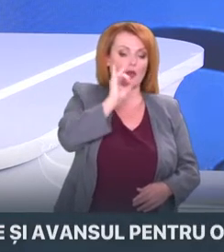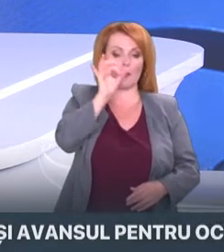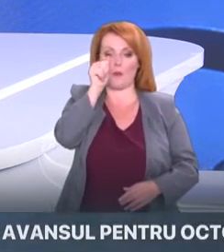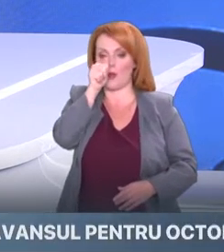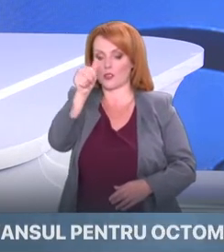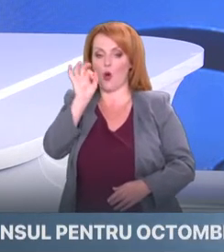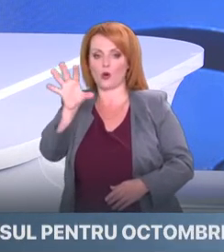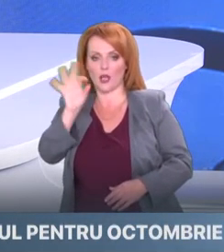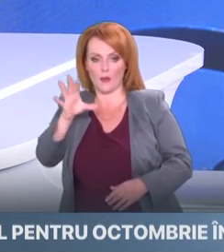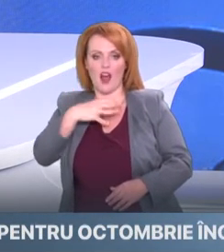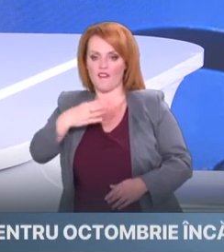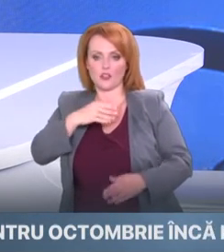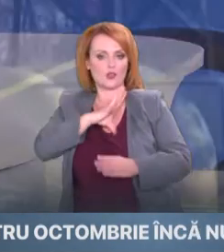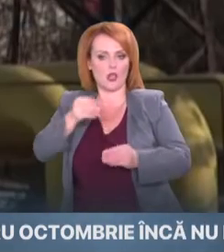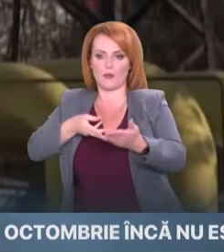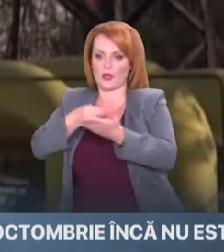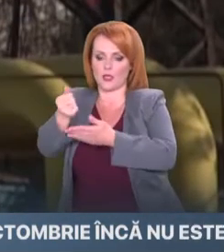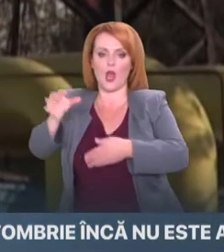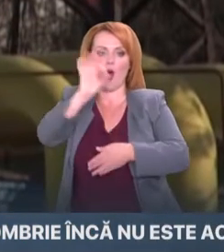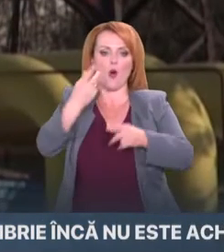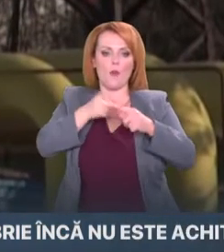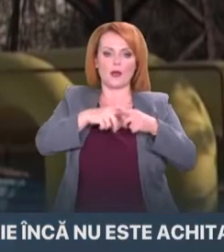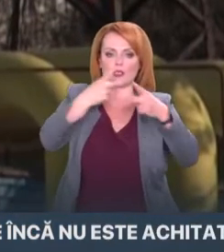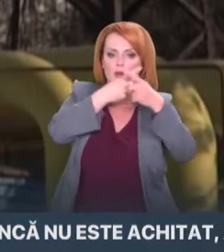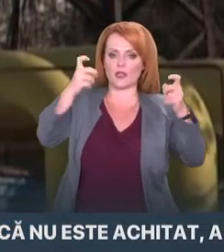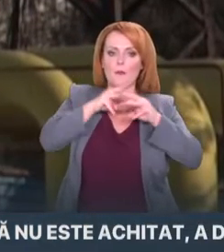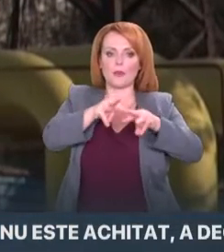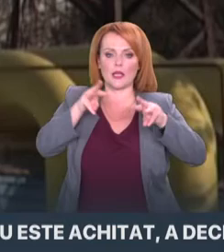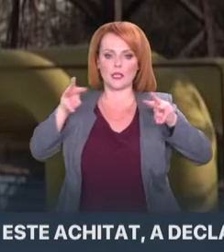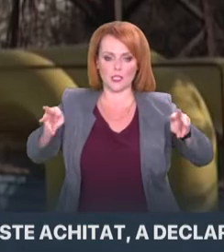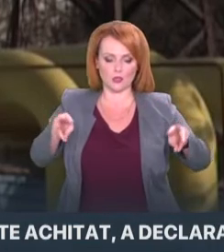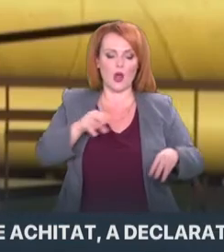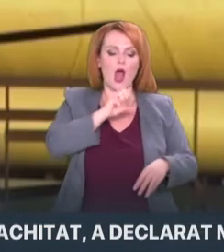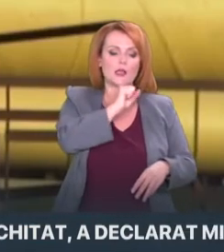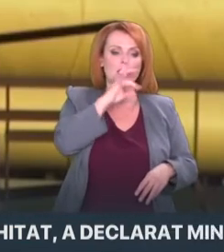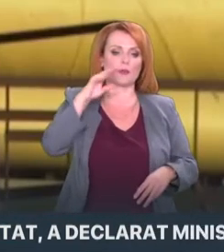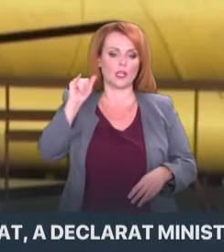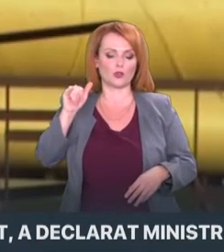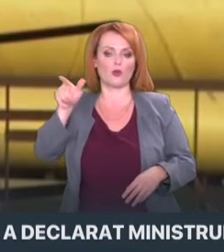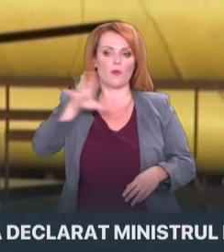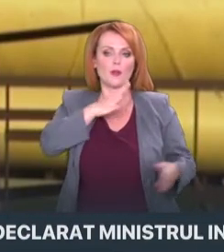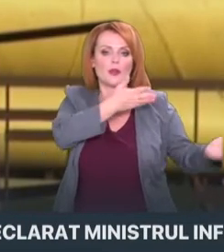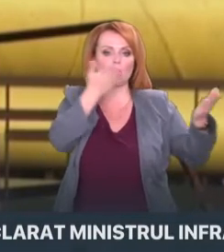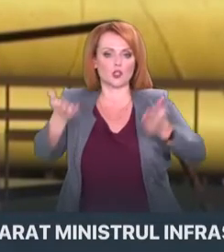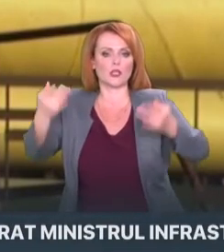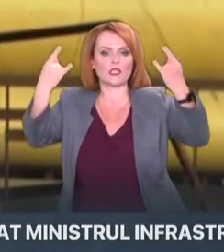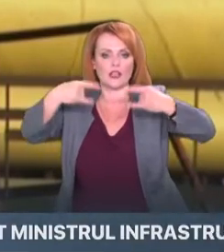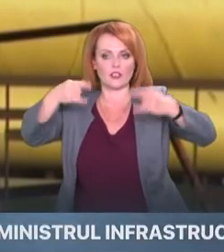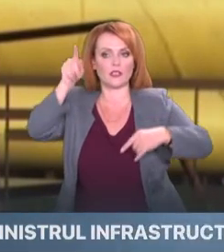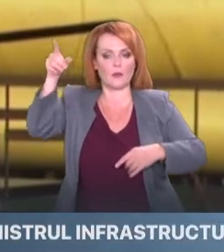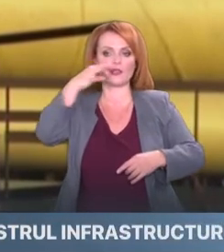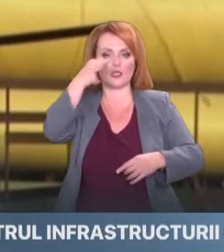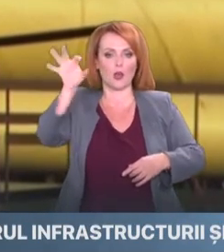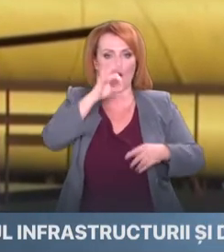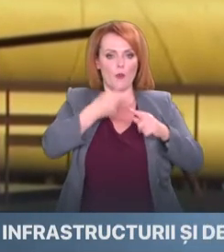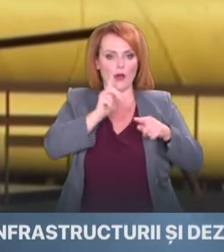este achitat, a declarat ministrul Infrastructurii și Dezvoltării Regionale Andrei Spânu în cadrul unei emisiuni la un post privat de televiziune.